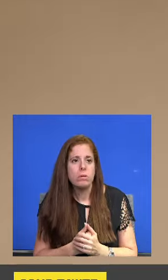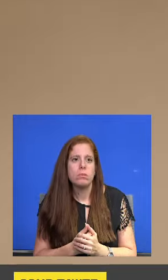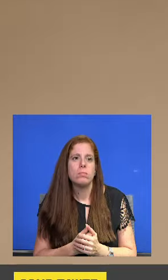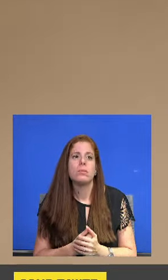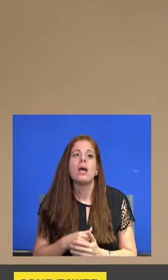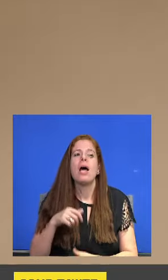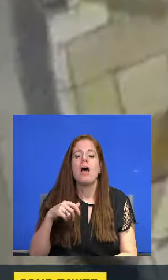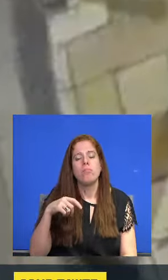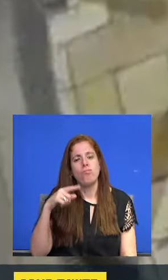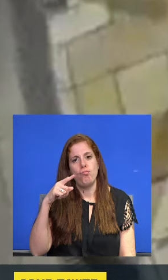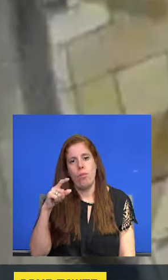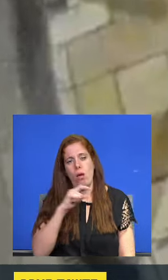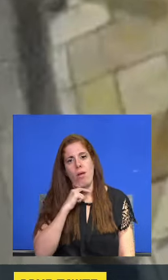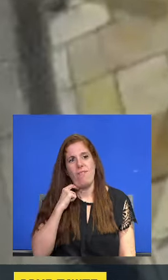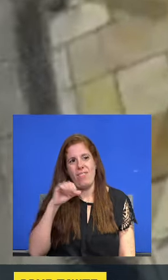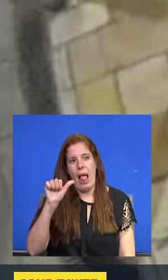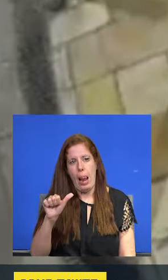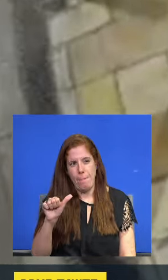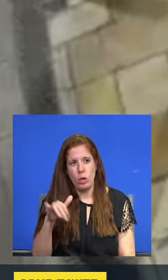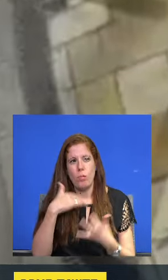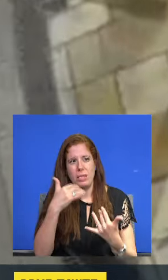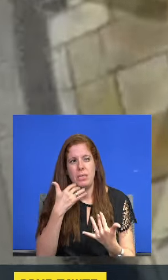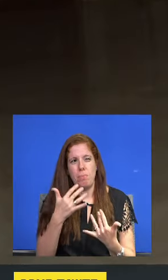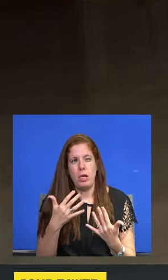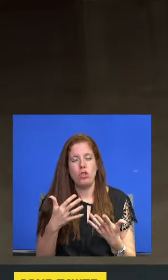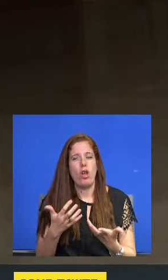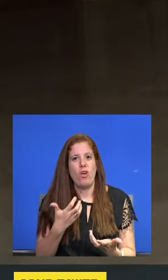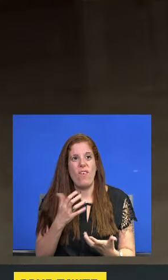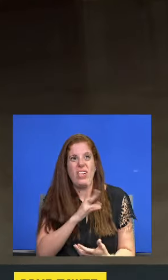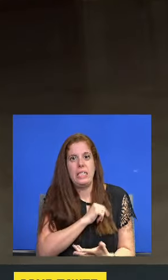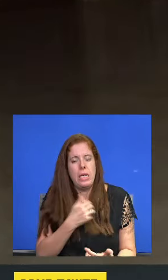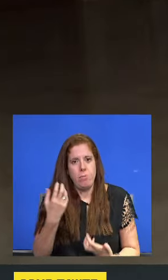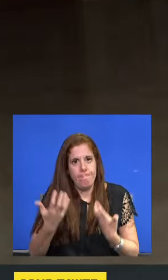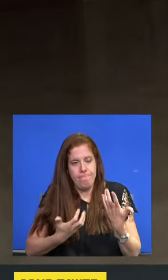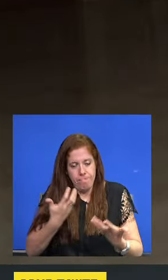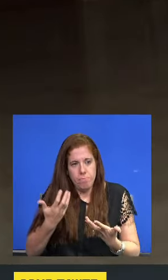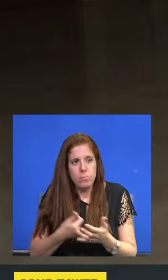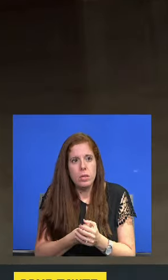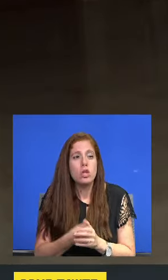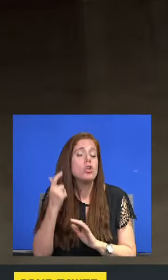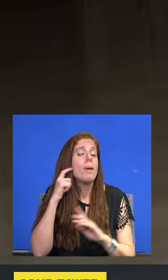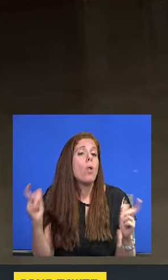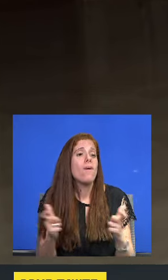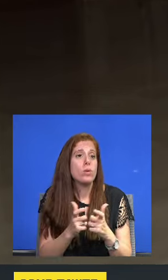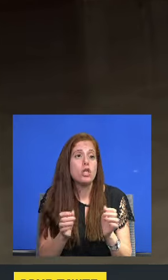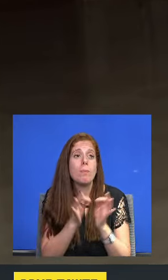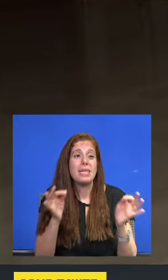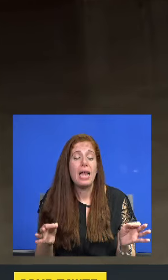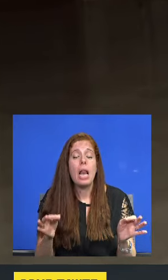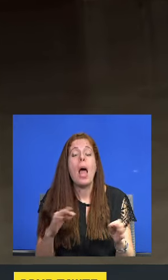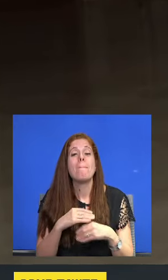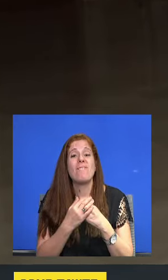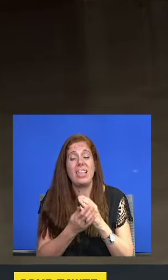מספר שהרוחות מתלהטות בקרב הצעירים הנוצריים הפלסטינים. שמענו על קבוצה שמתחילה בבית לחם,